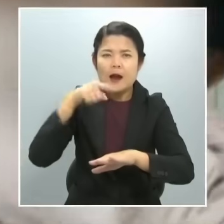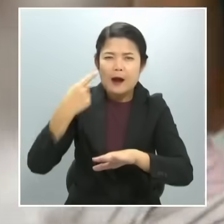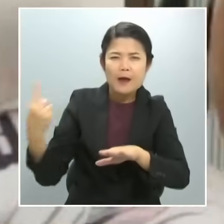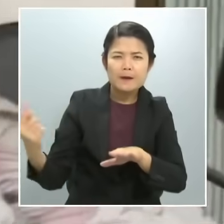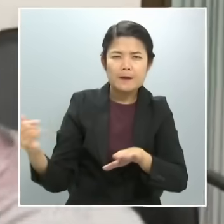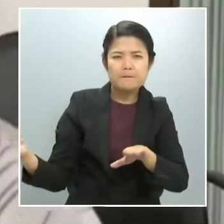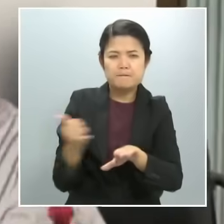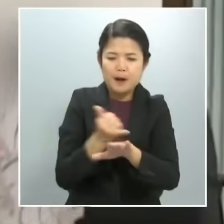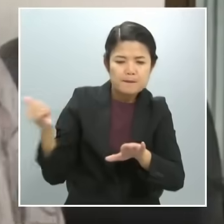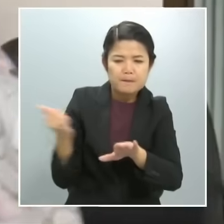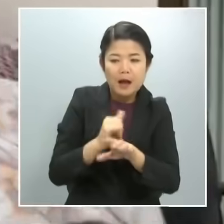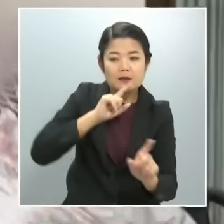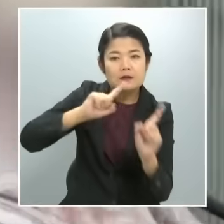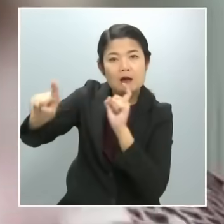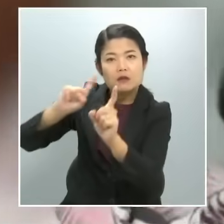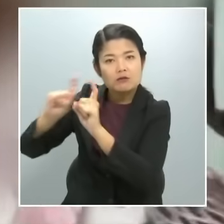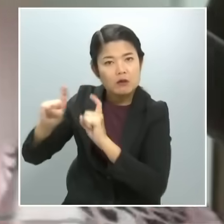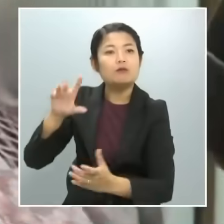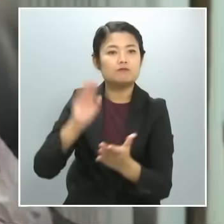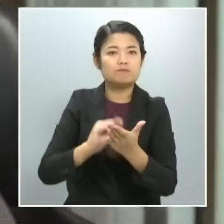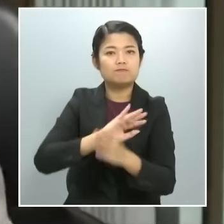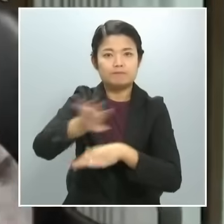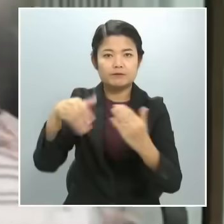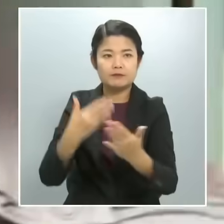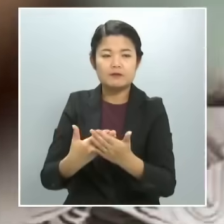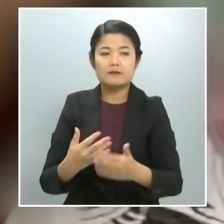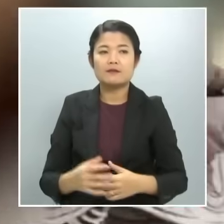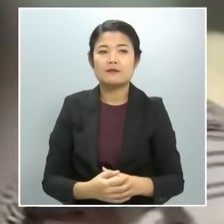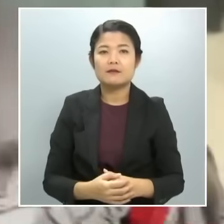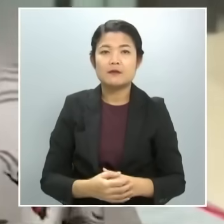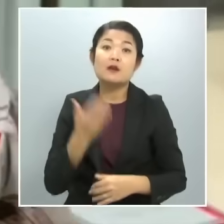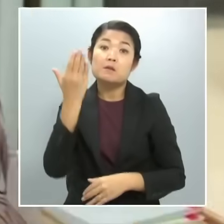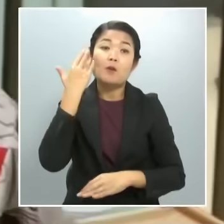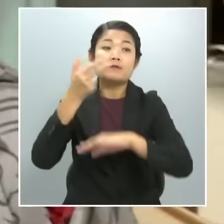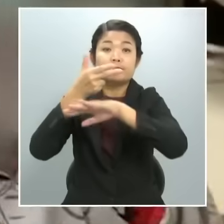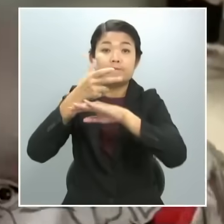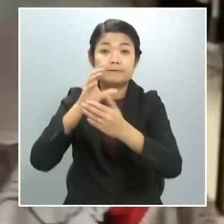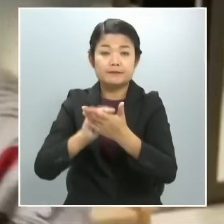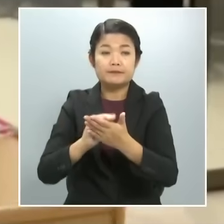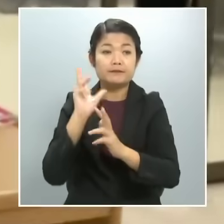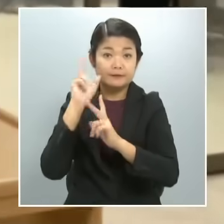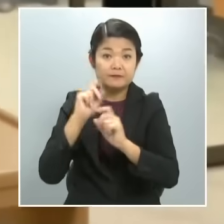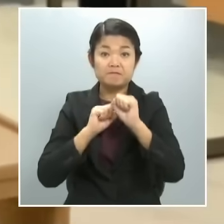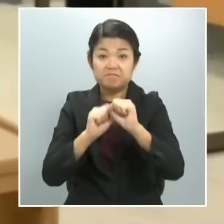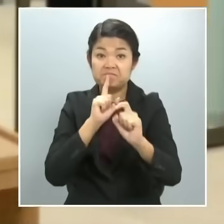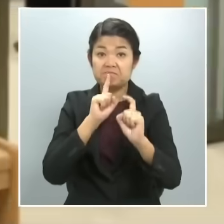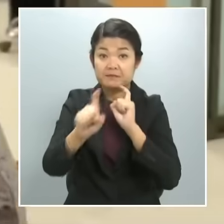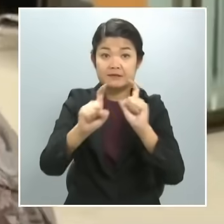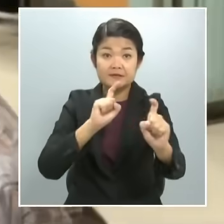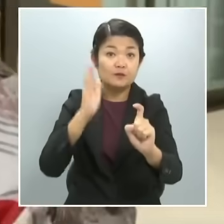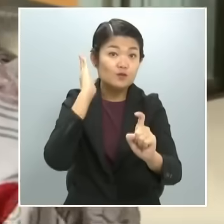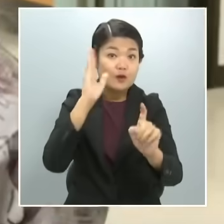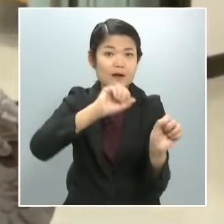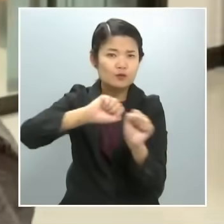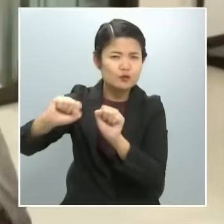ทั้งหมดเพื่อหาความเชื่อมโยงกับเหตุการที่เกิดขึ้นนี่เป็นบรรยากาศเมื่อวานนี้นะคะผู้สือขาวเองก็พยายามสอบถามทางณเดช